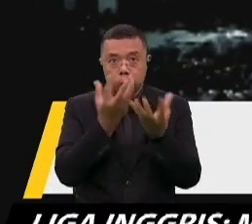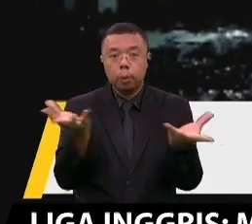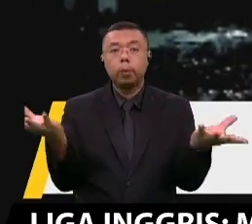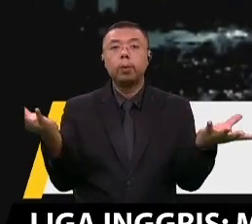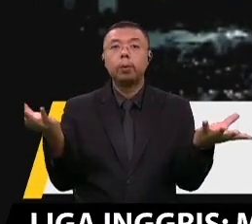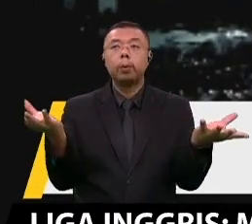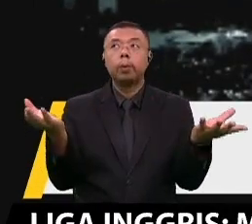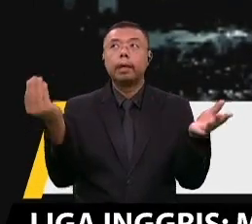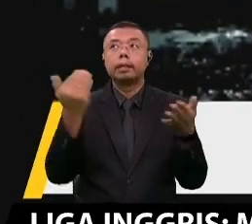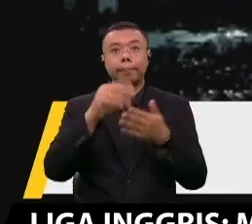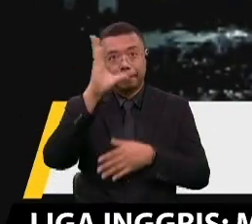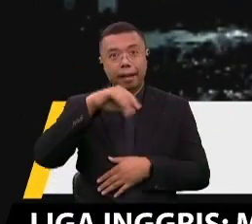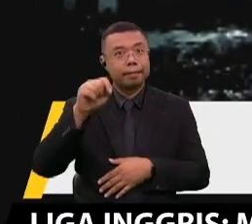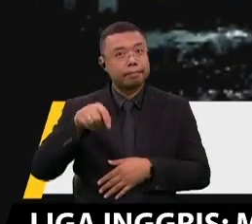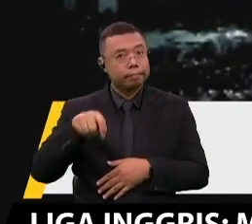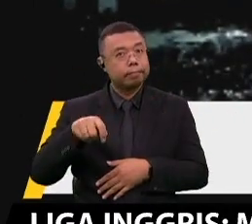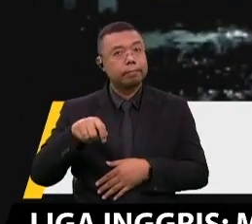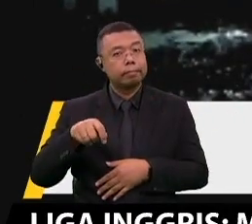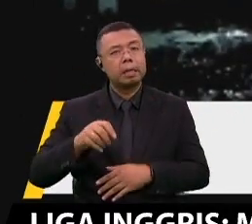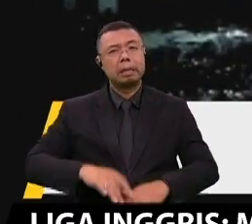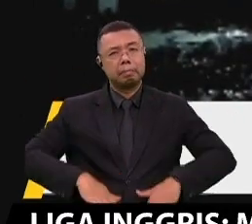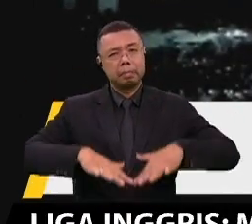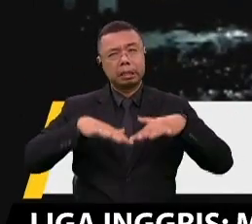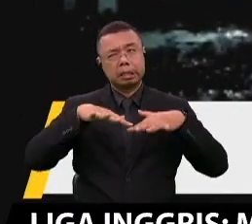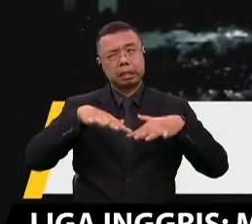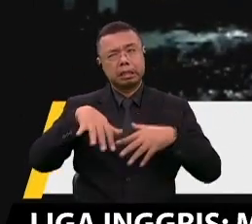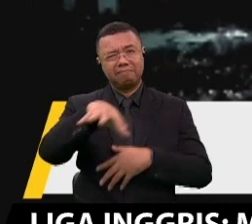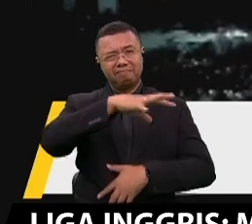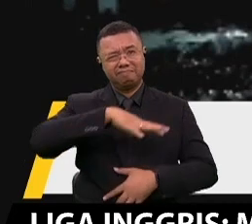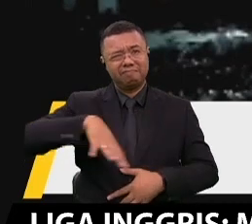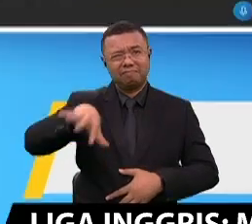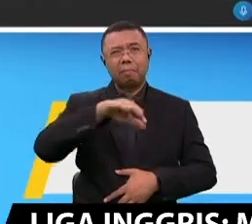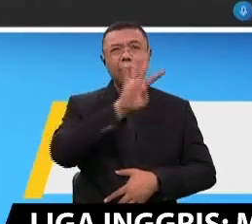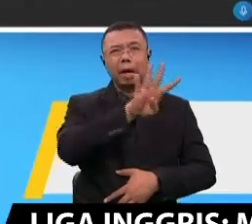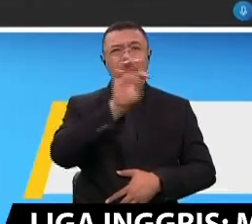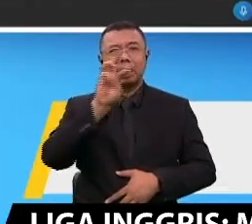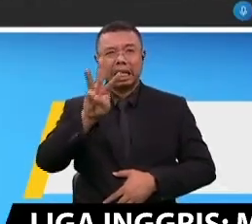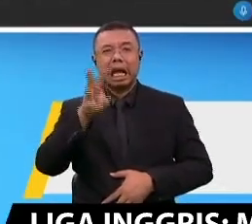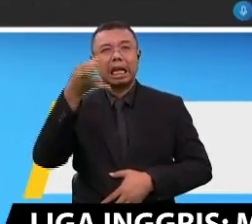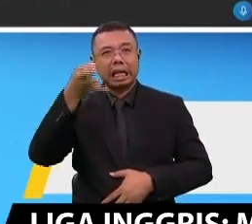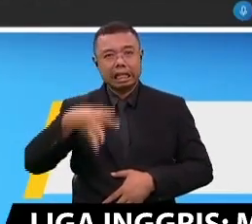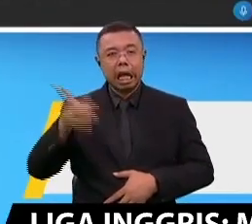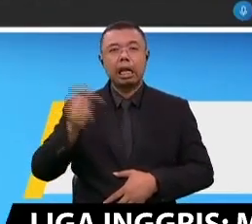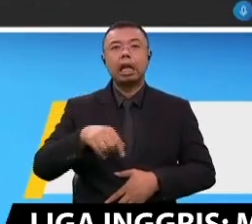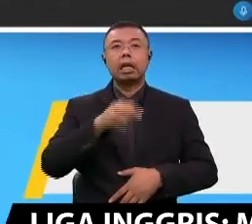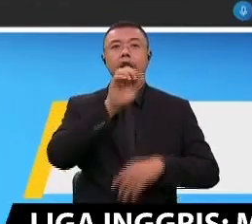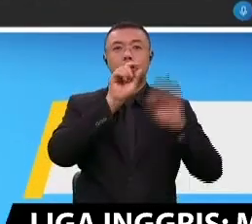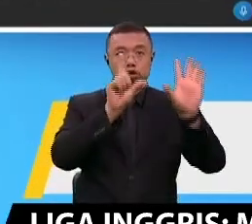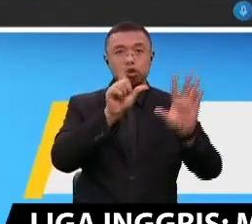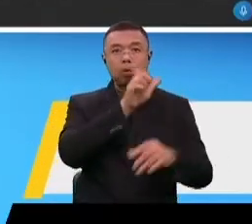hingga malam ini banjir yang merendam 43 Des tadi 7 kecamatan di Pati